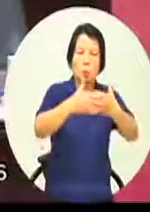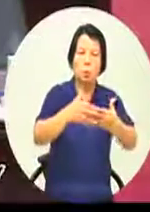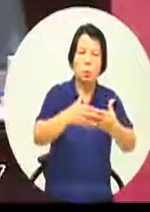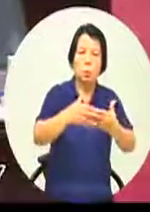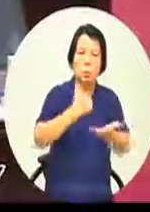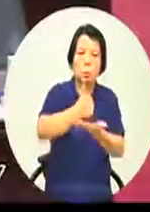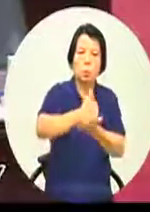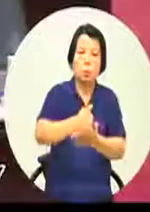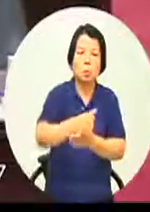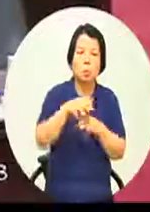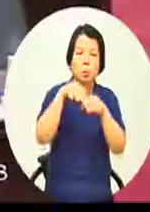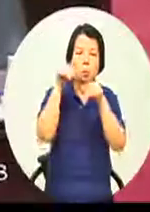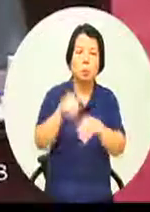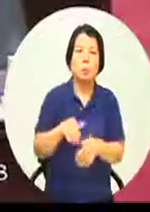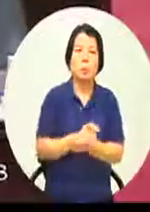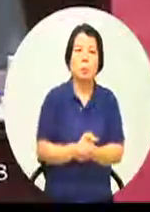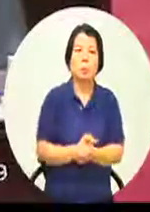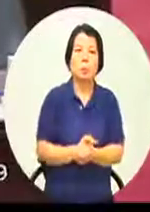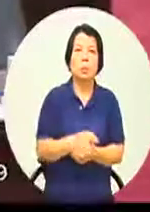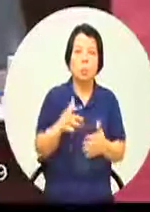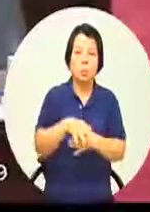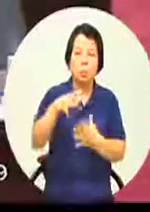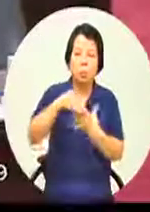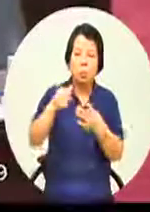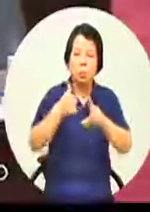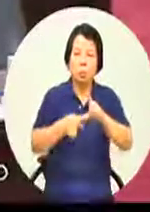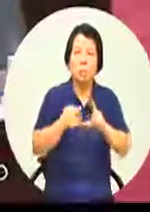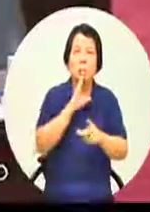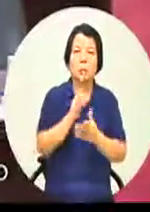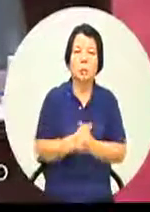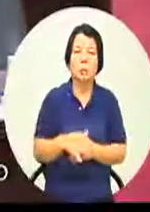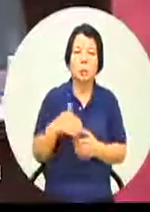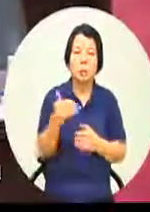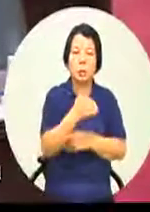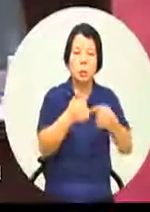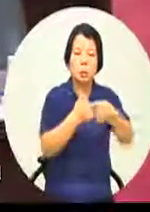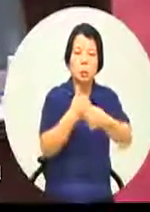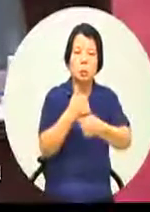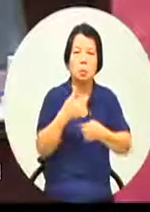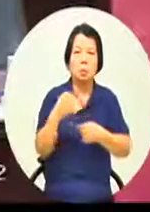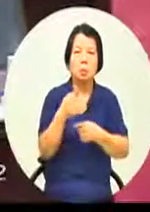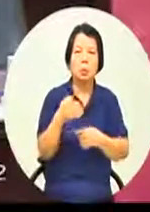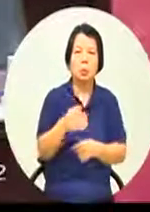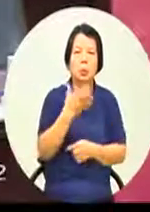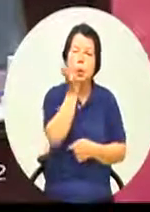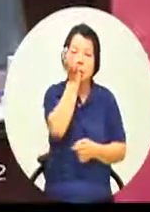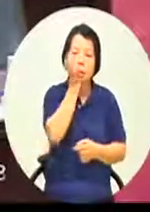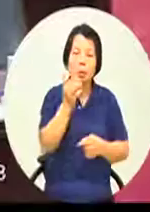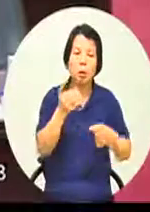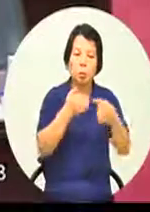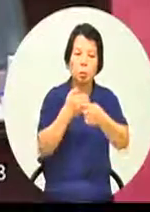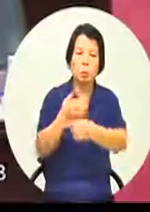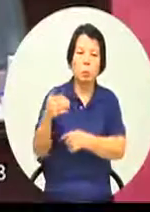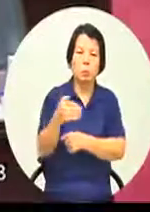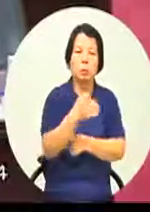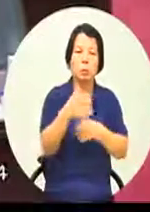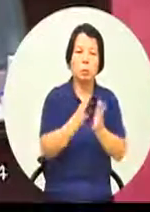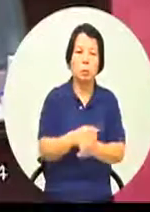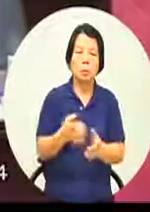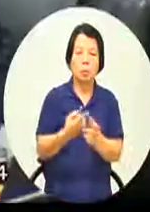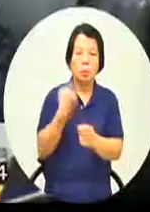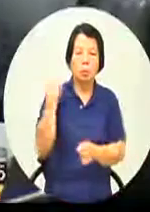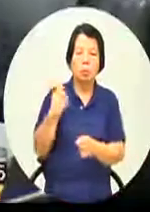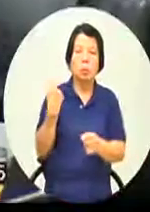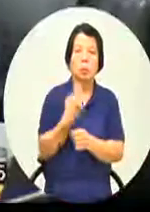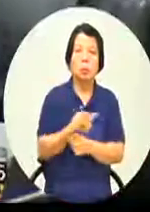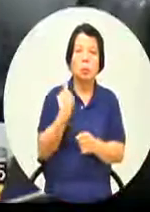中就讲到我的选区最重要的石斑鱼的部分那石斑鱼今年跟去年一月跟八月，